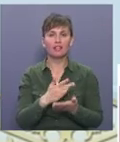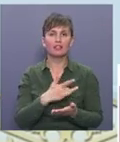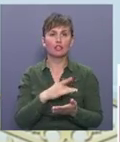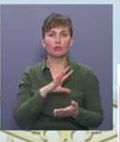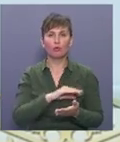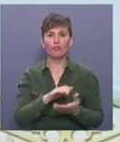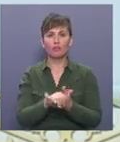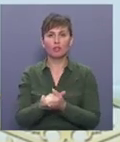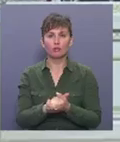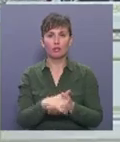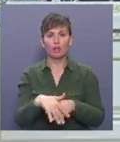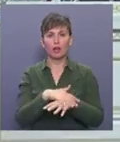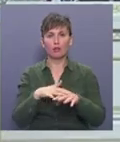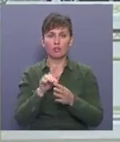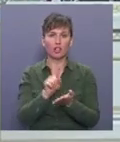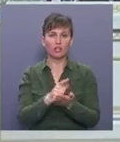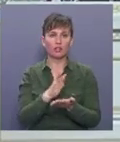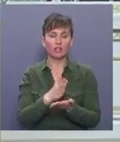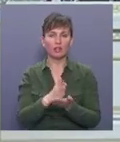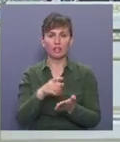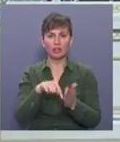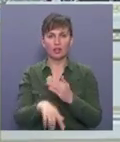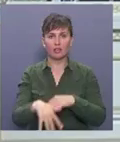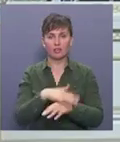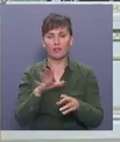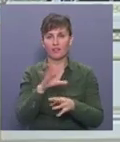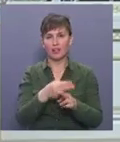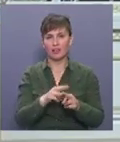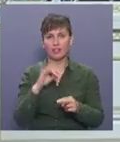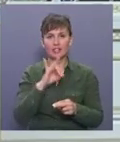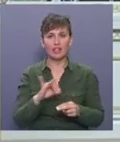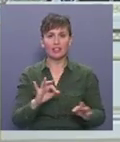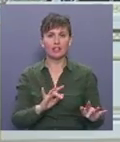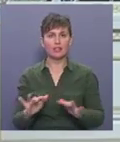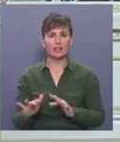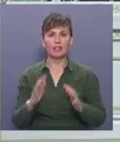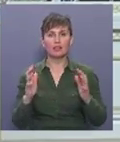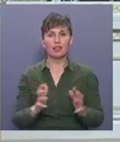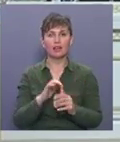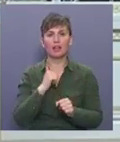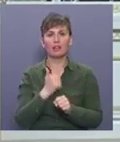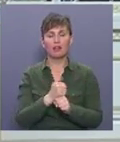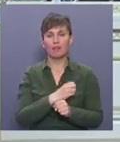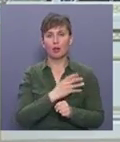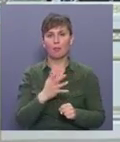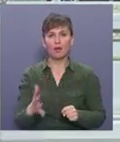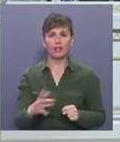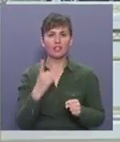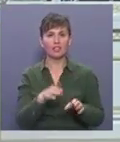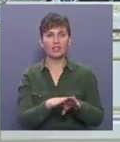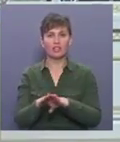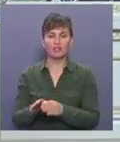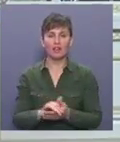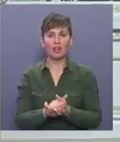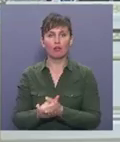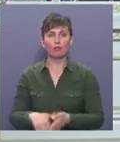духовной сплоченности народа, должна находиться в гуще всех этих исторических деяний. Сохраняя главное богатство – единство народа,